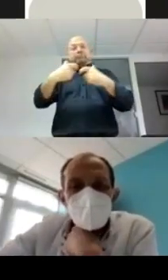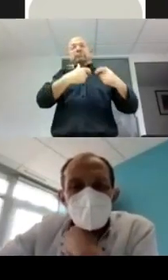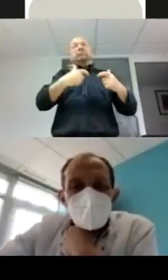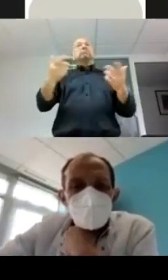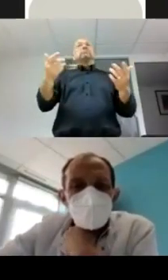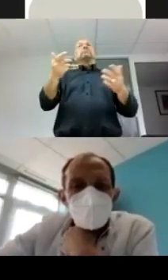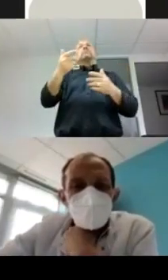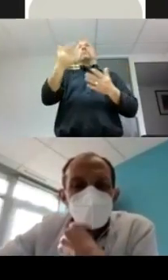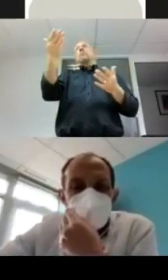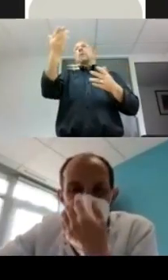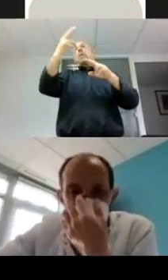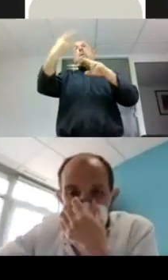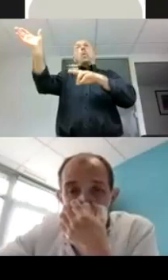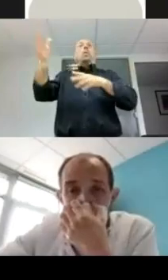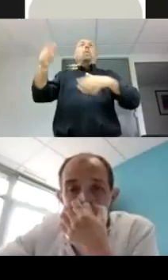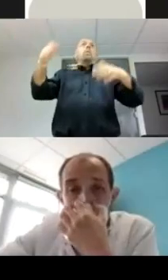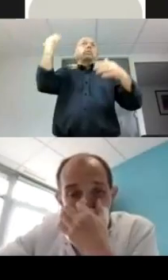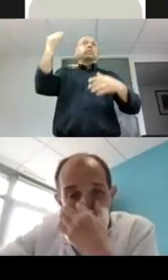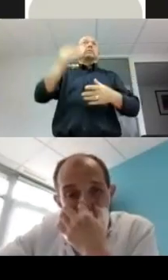la période